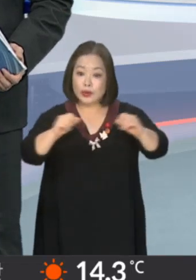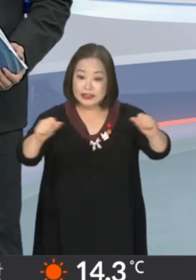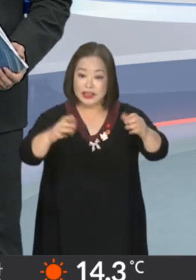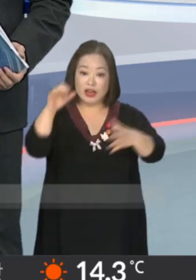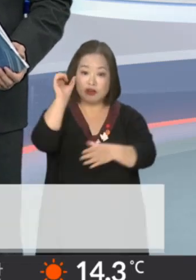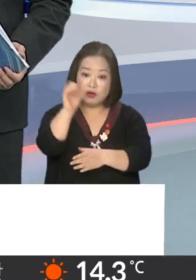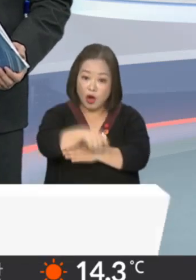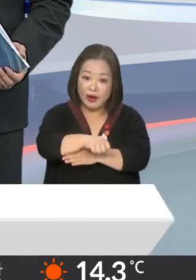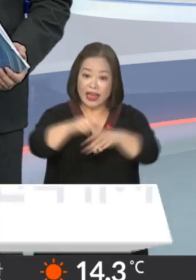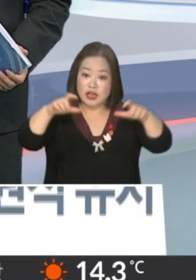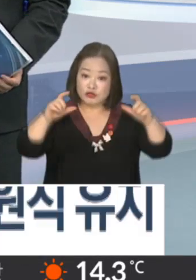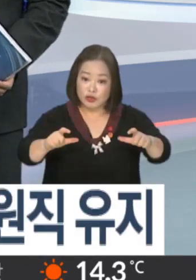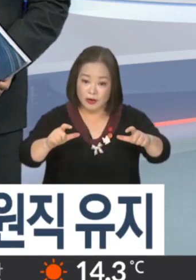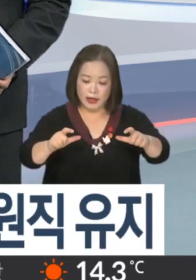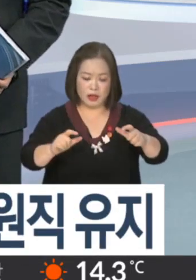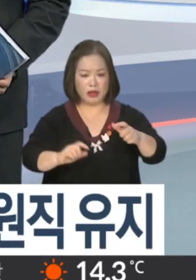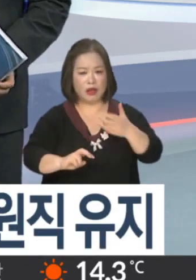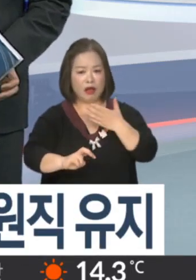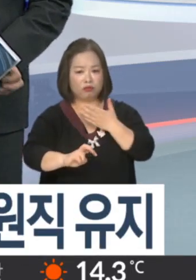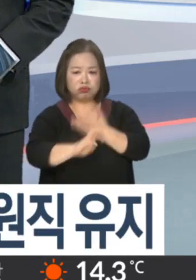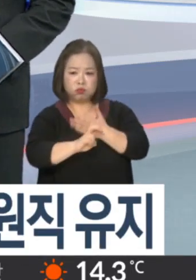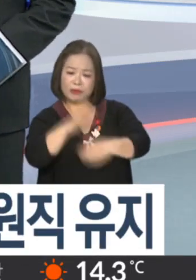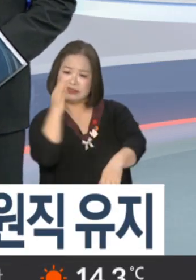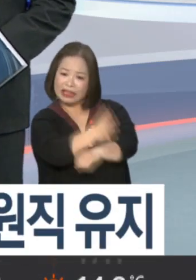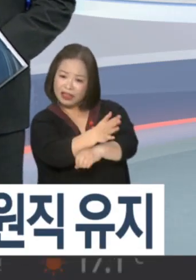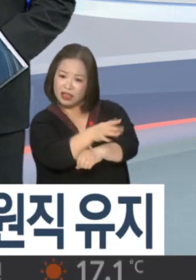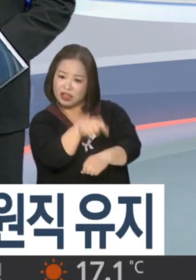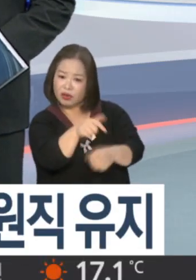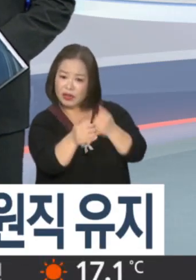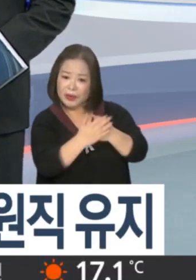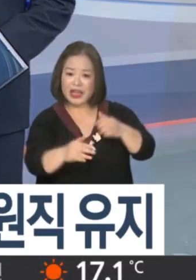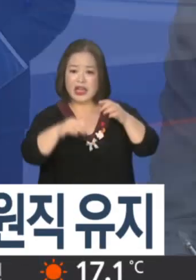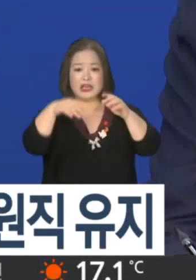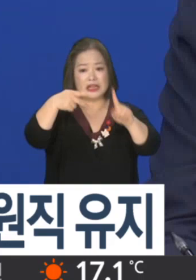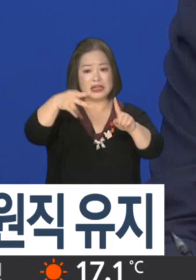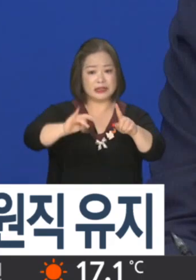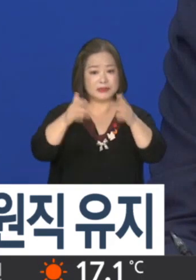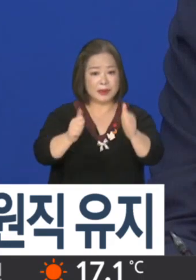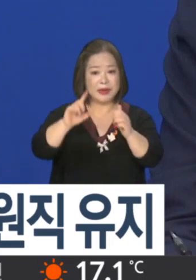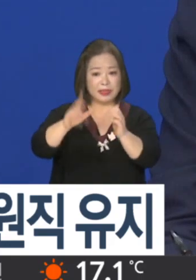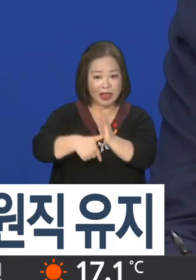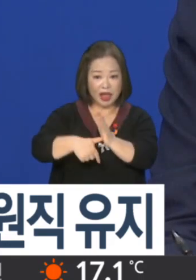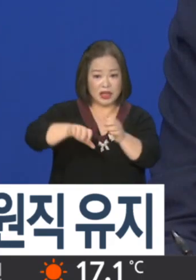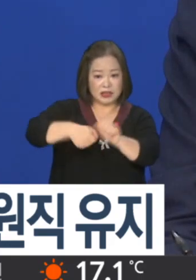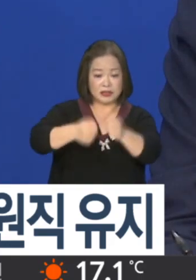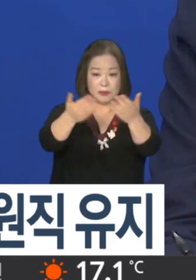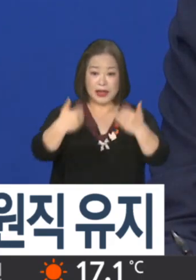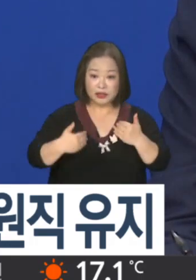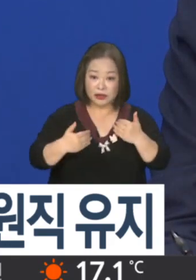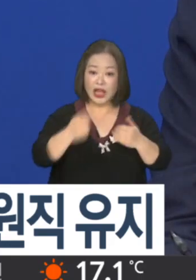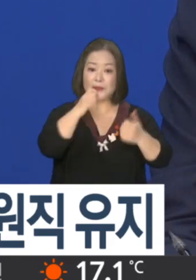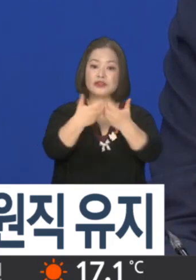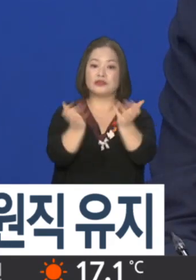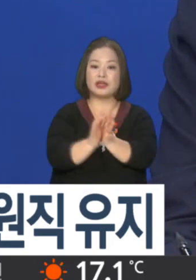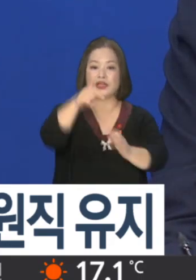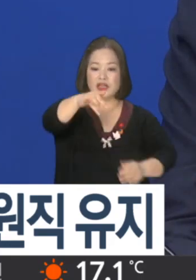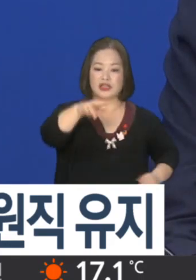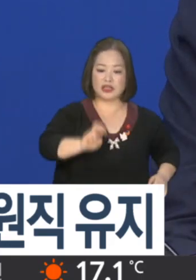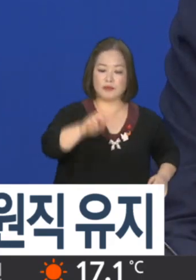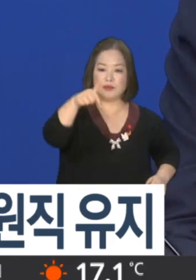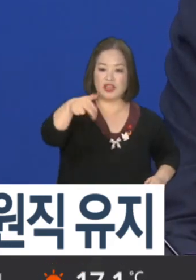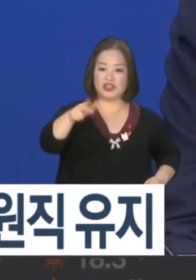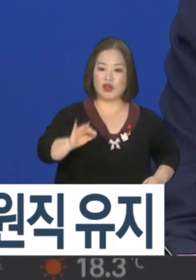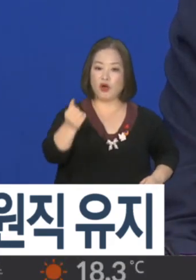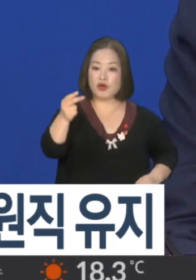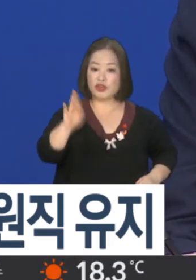토지 거래 허가 구역내 땅을 불법으로 산 혐의로 일심에서 의원직 상실형을 선고받은 더불어민주당 김경협 의원이